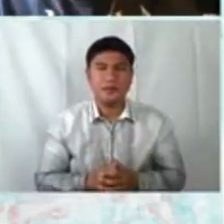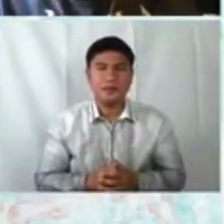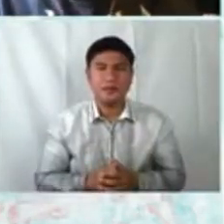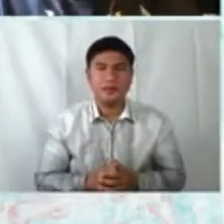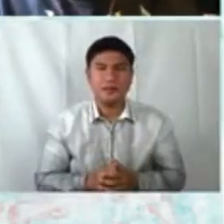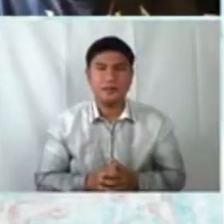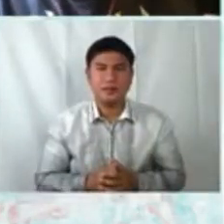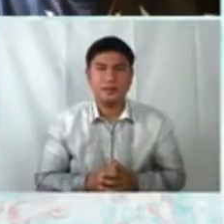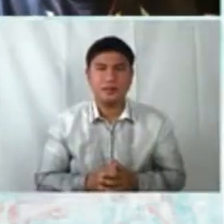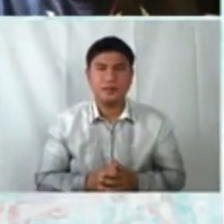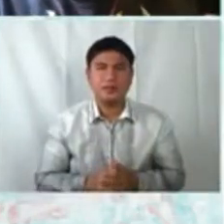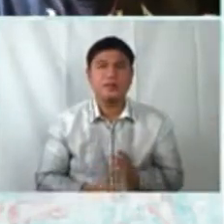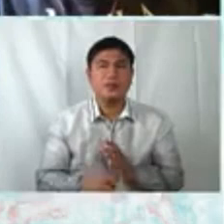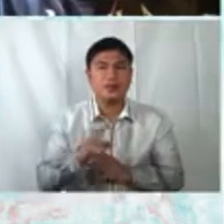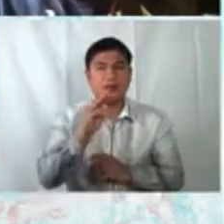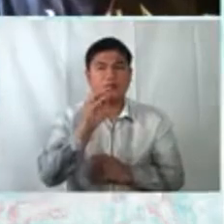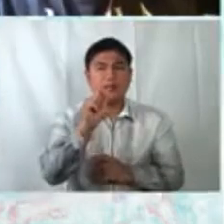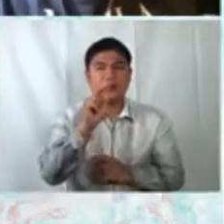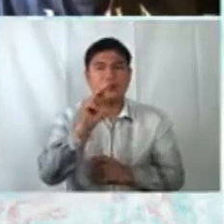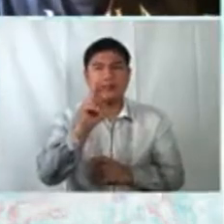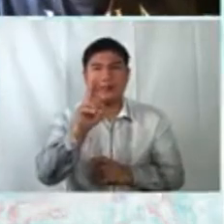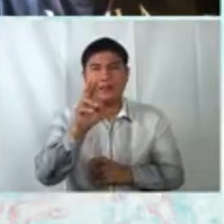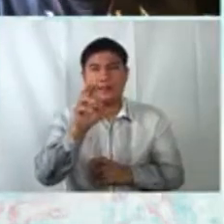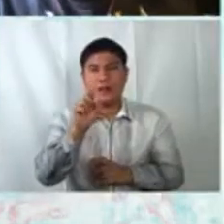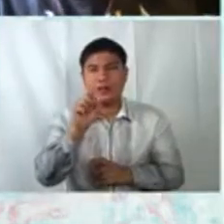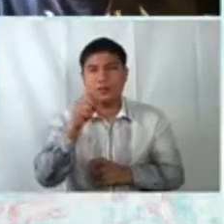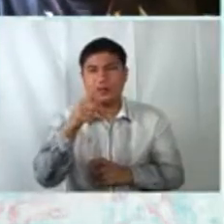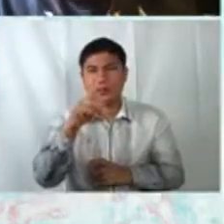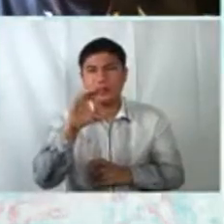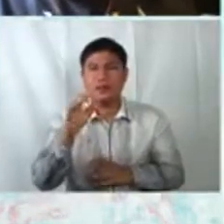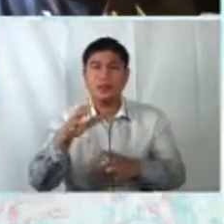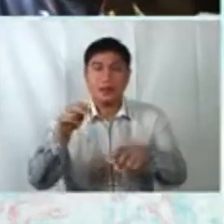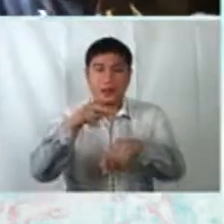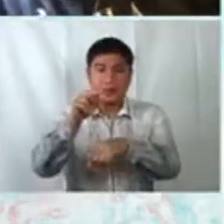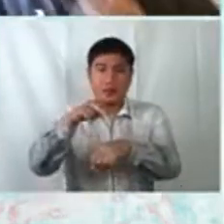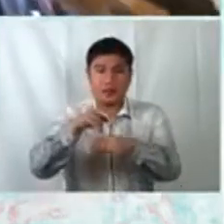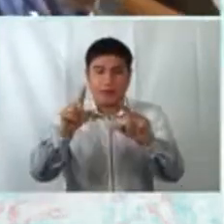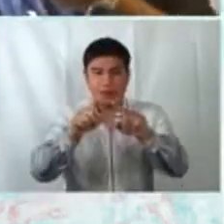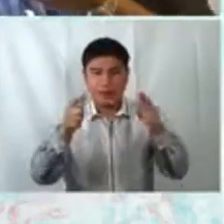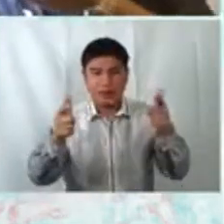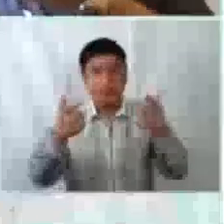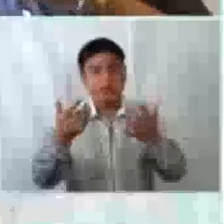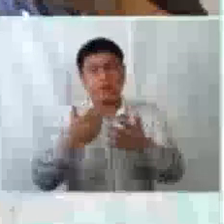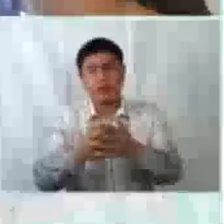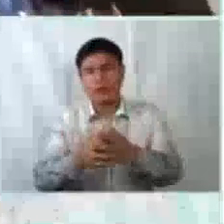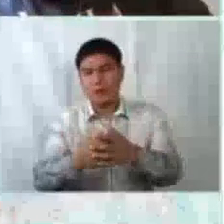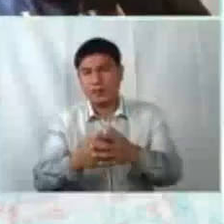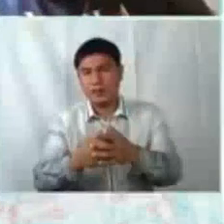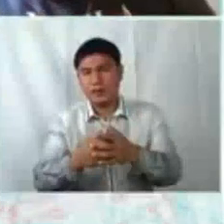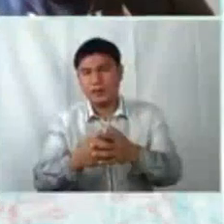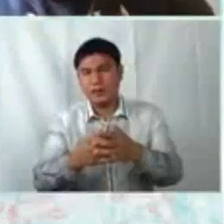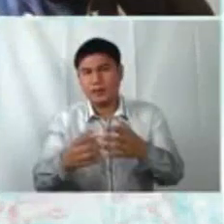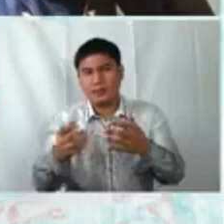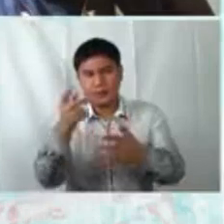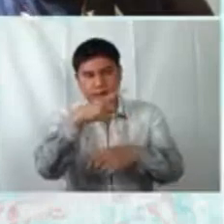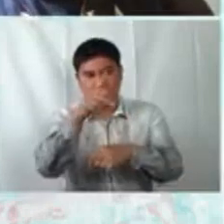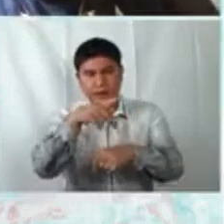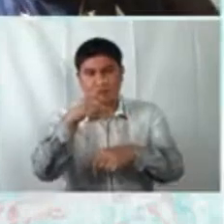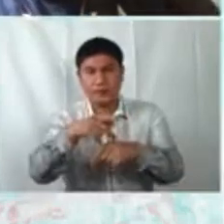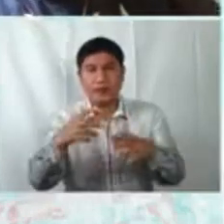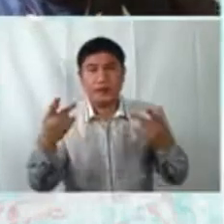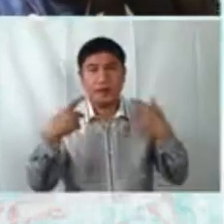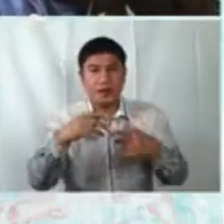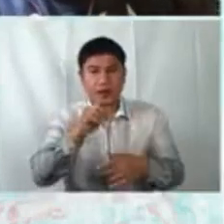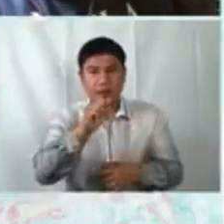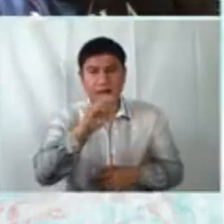rare manuscript section ng National Library of the Philippines. So naroon po yung akta at nakita ko siya